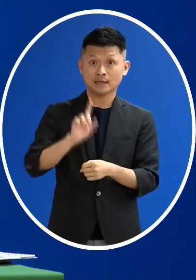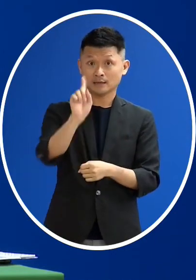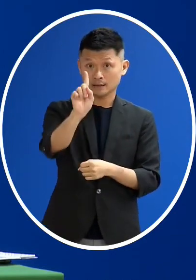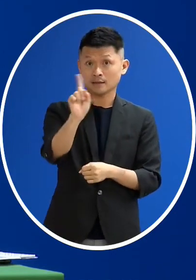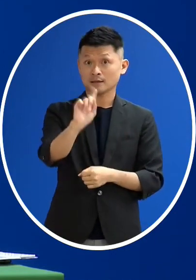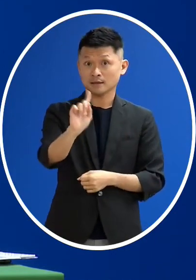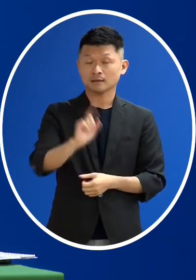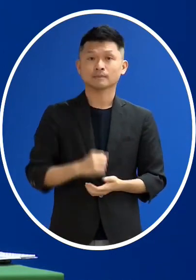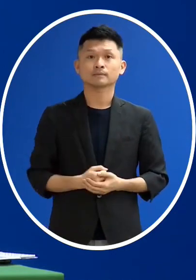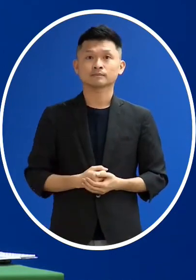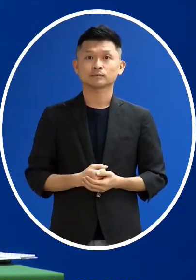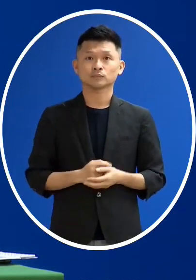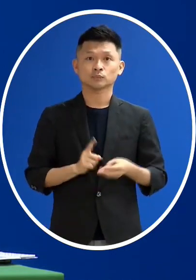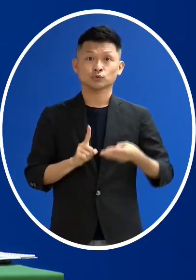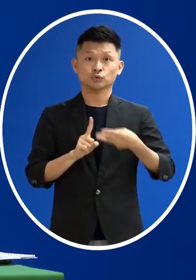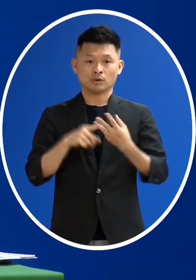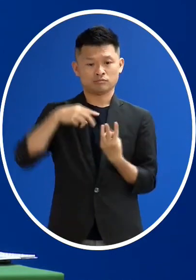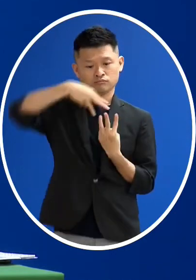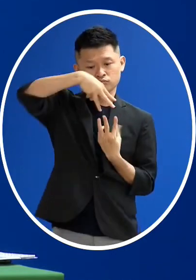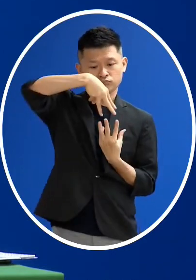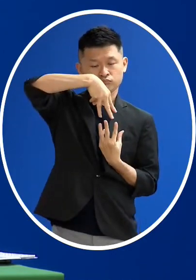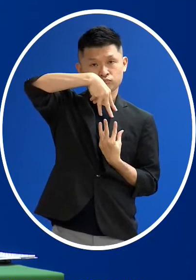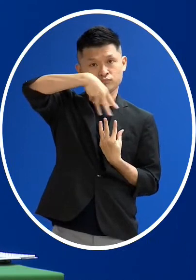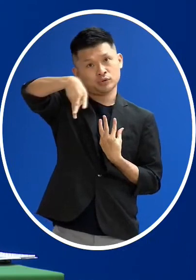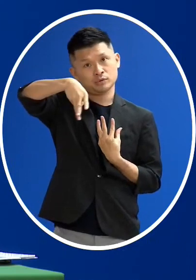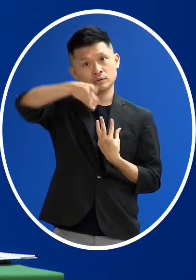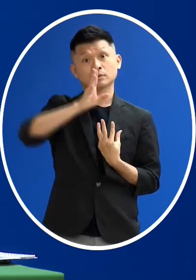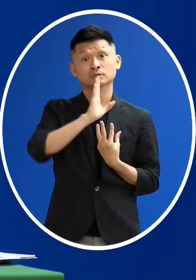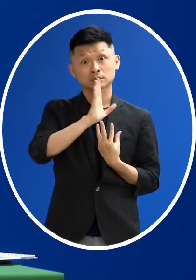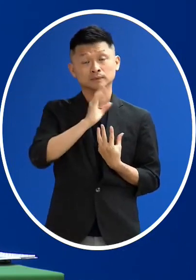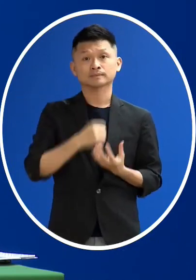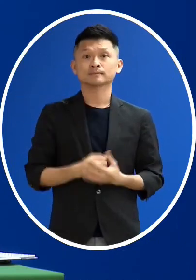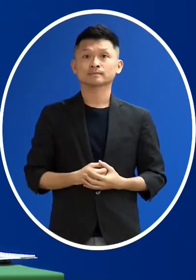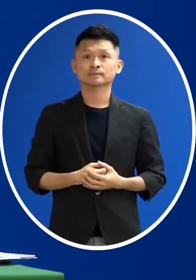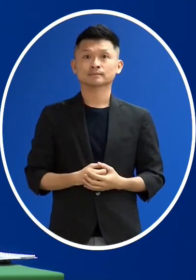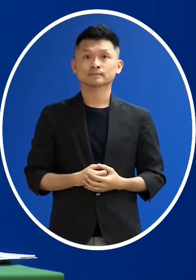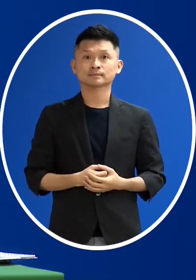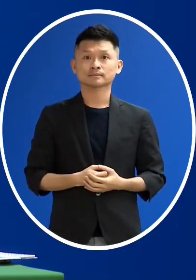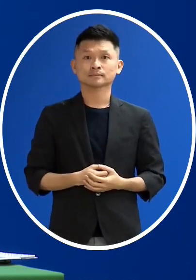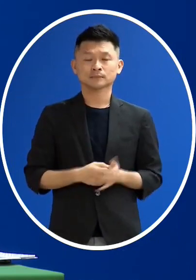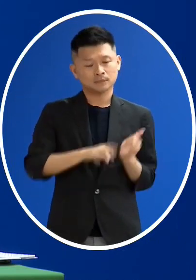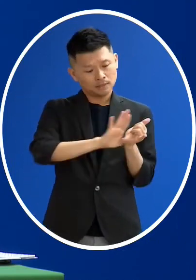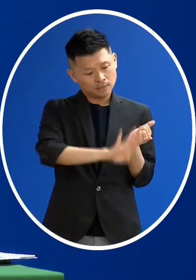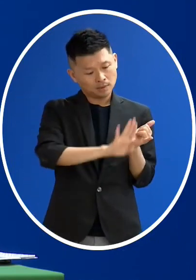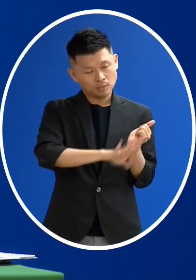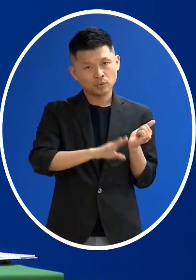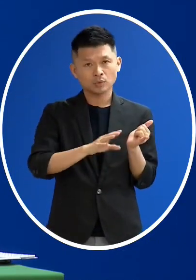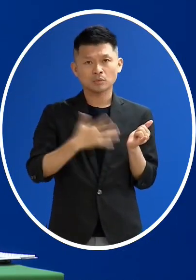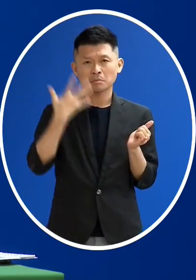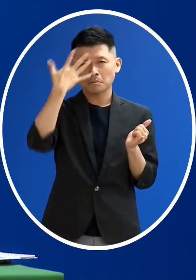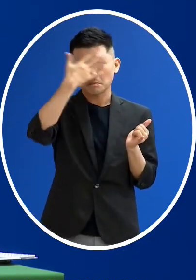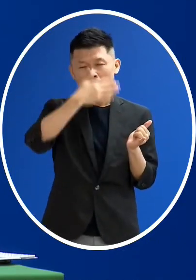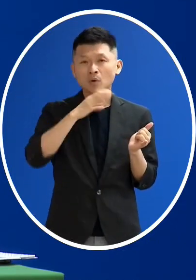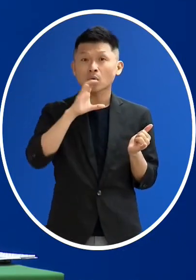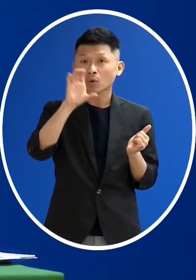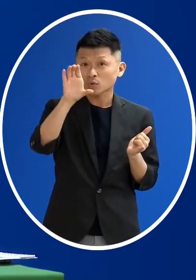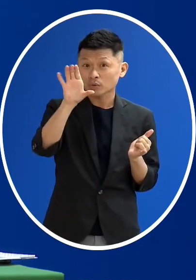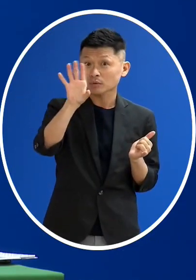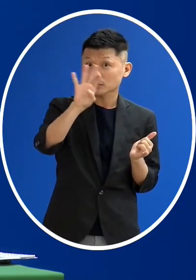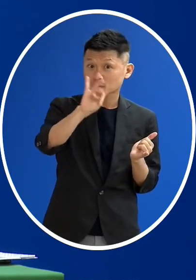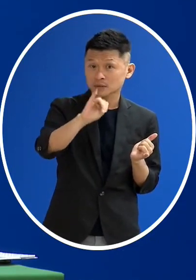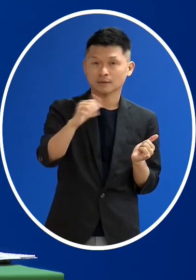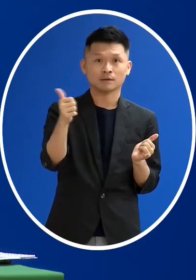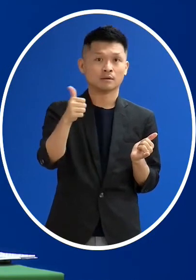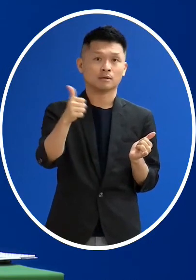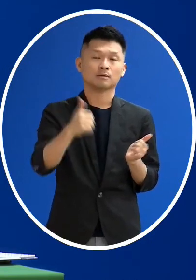是这个主动脉剥离哦，那他是南部九十几岁的一个